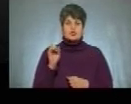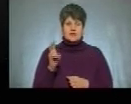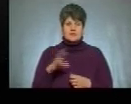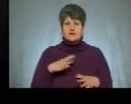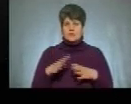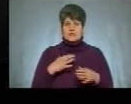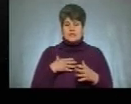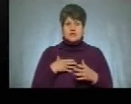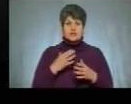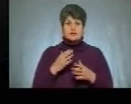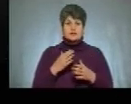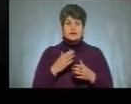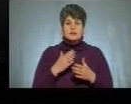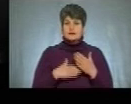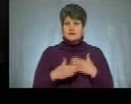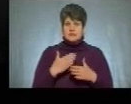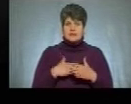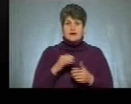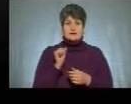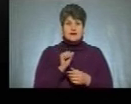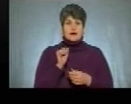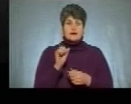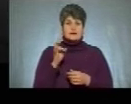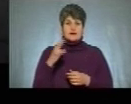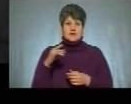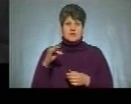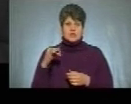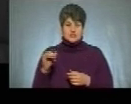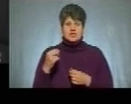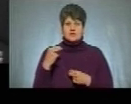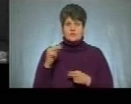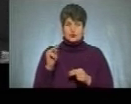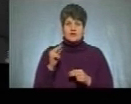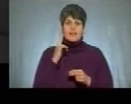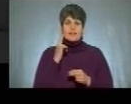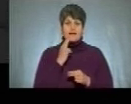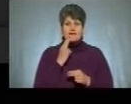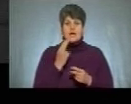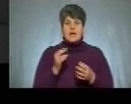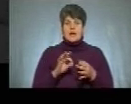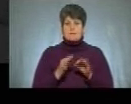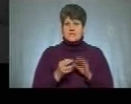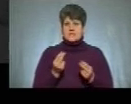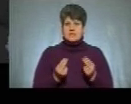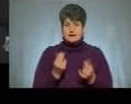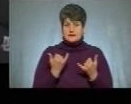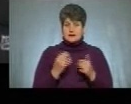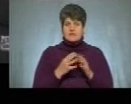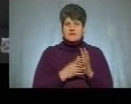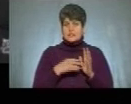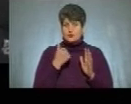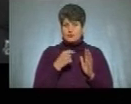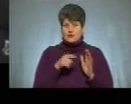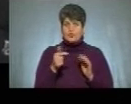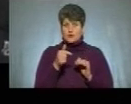наші паралімпійці. Той же самий Андрій Андрійшин став чемпіоном по дефлімпійських іграх. І зараз в 2019 році,